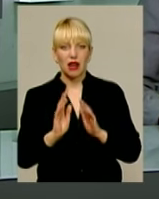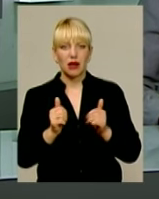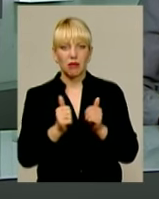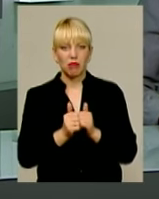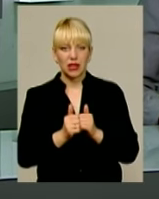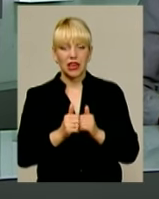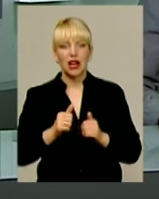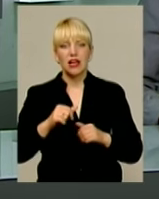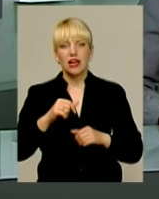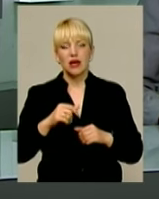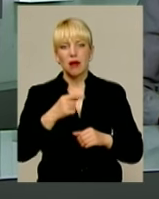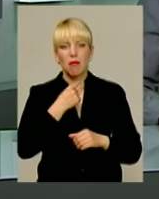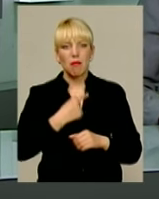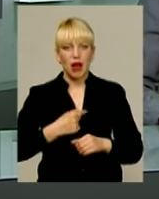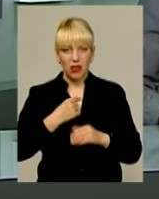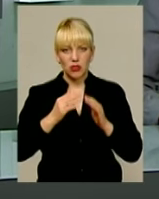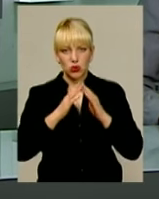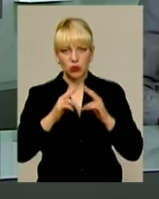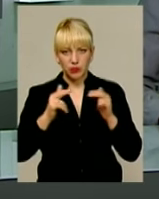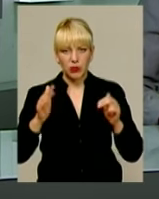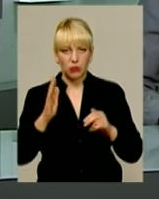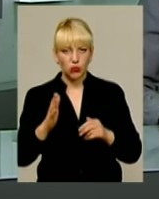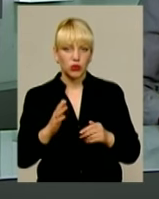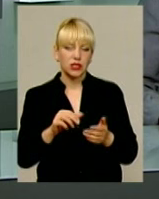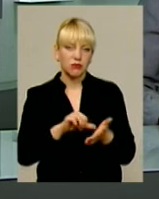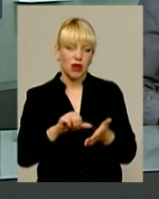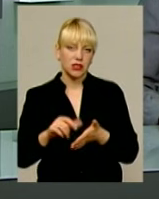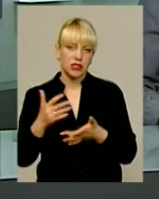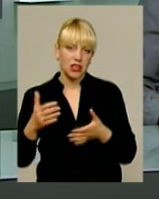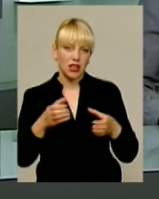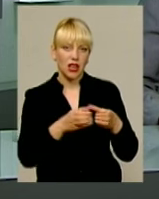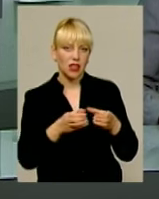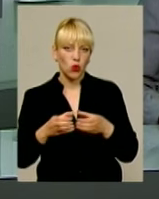юнацтва за звання найкращого змагатимуться різні категорії учасників.